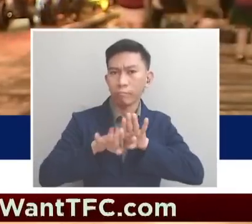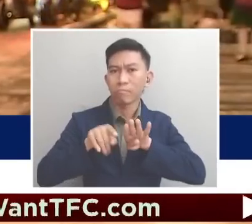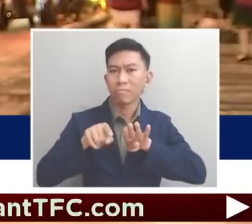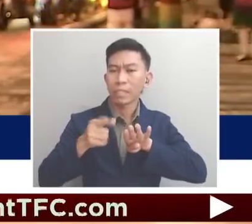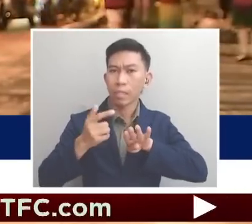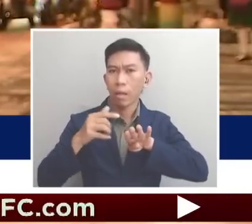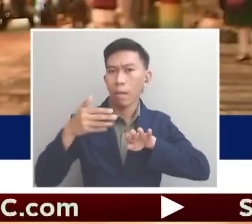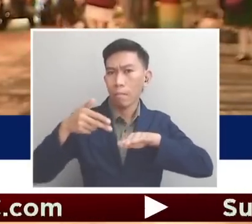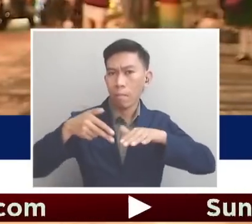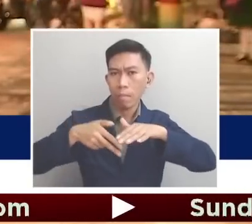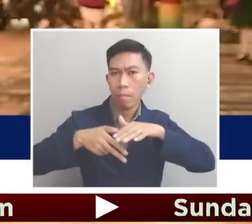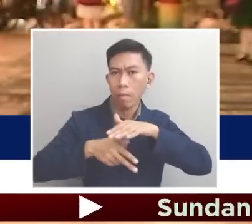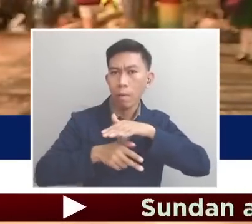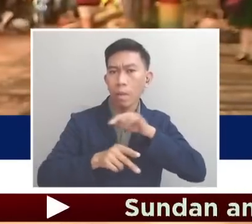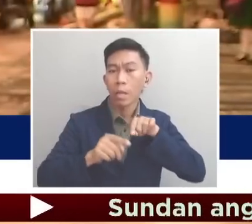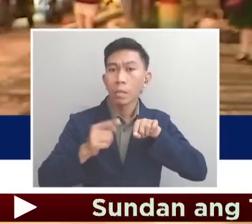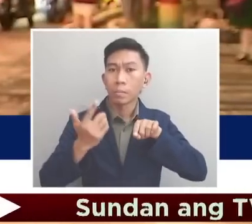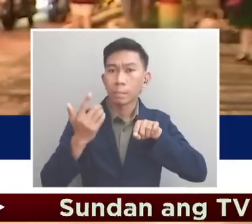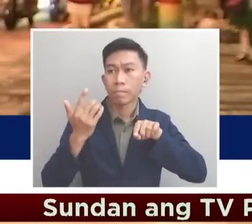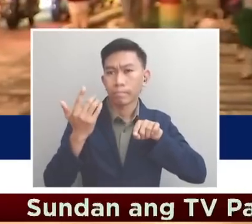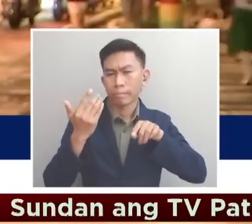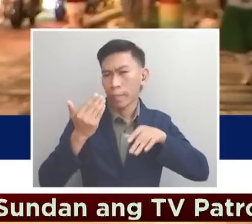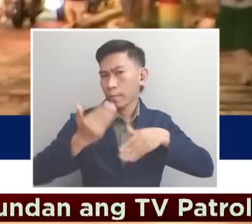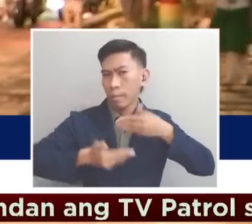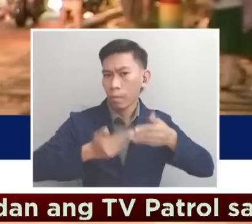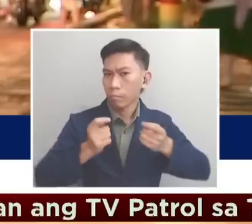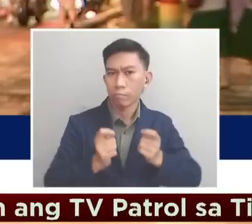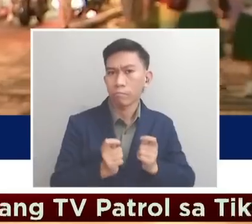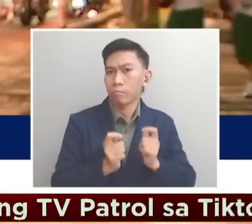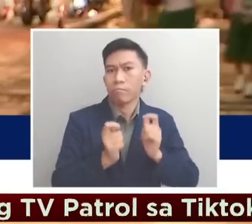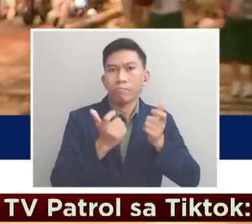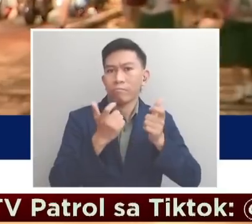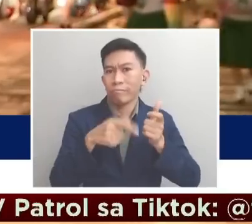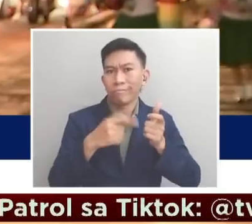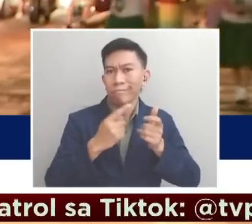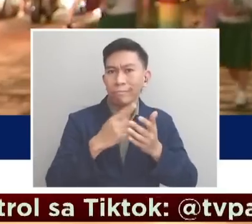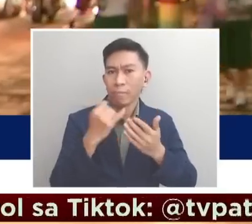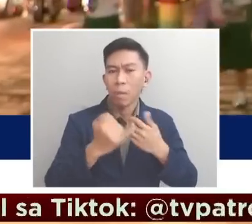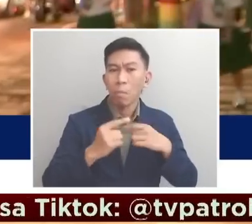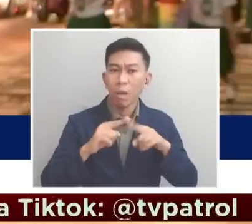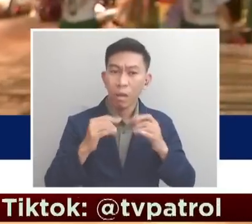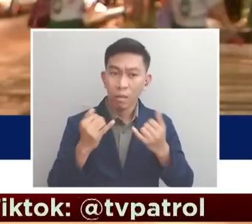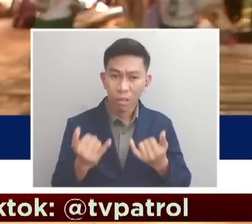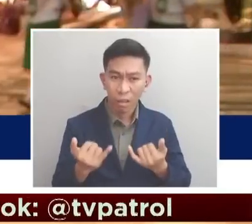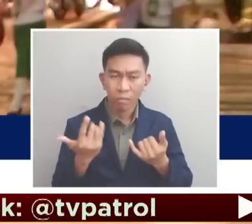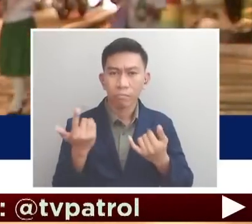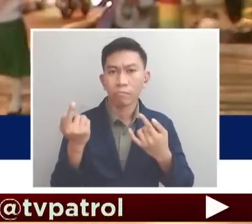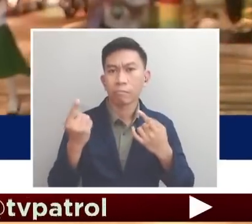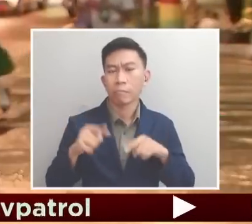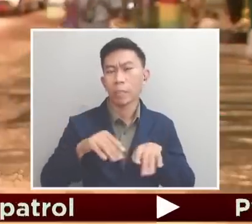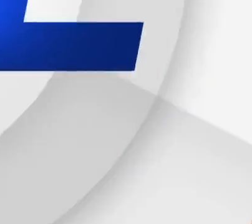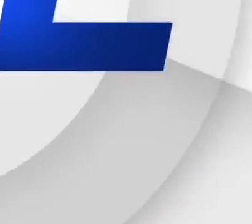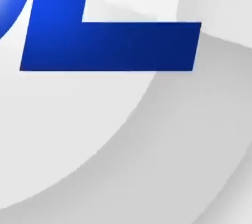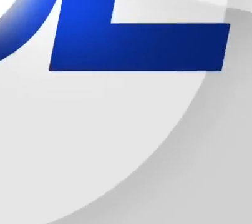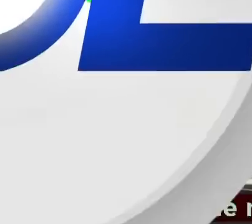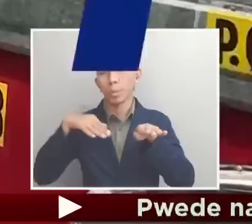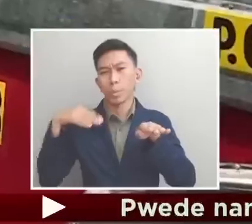itong pagtatapos ng proyekto, Henry. Pero ang kapalit niyan, ito, matinding pagsisikip sa daloy ng traffic.